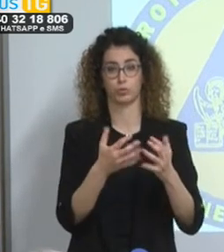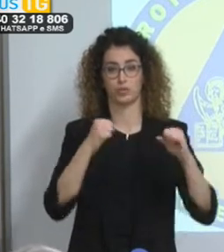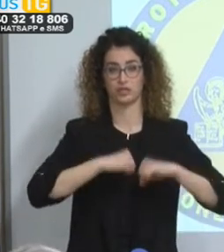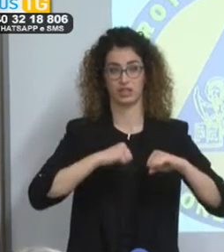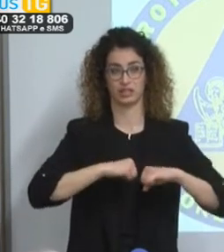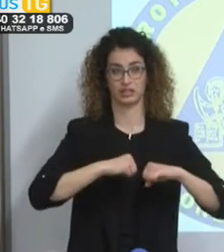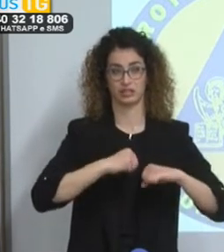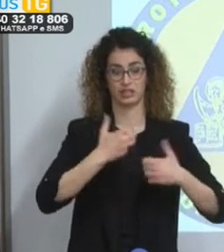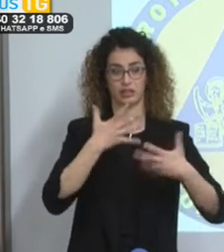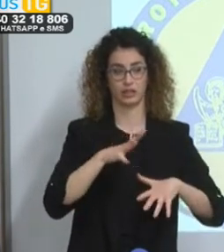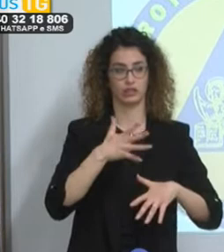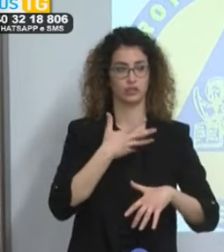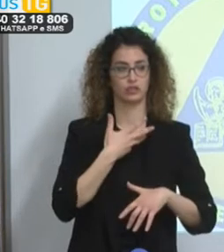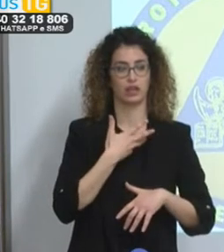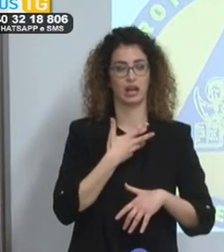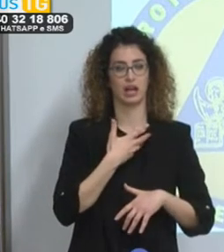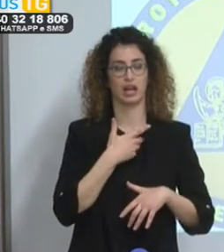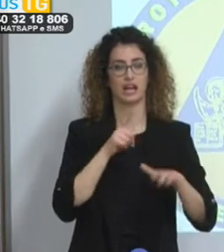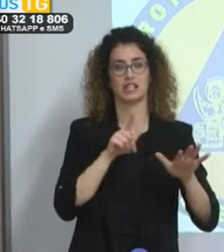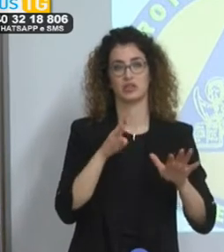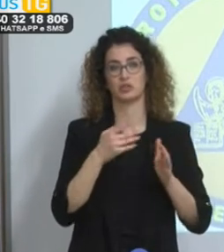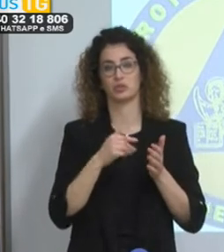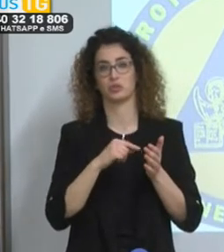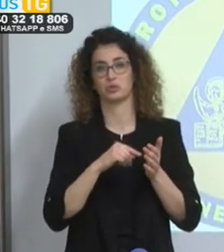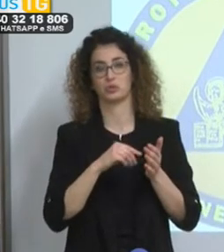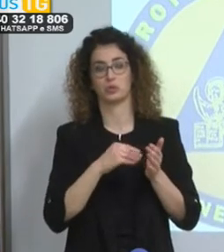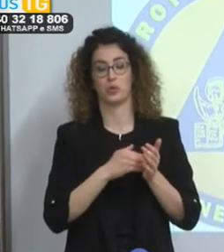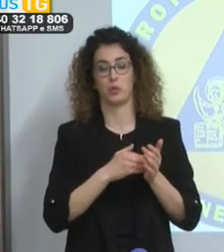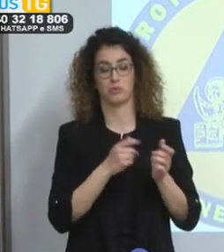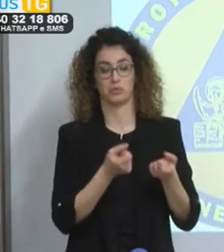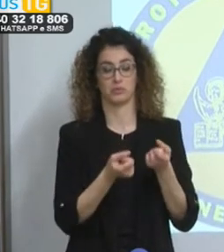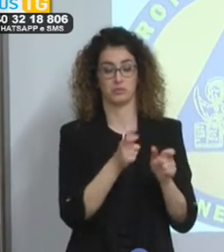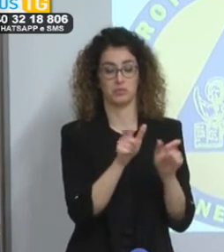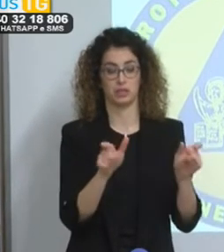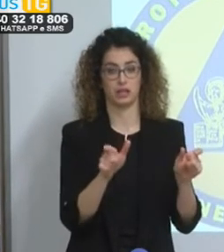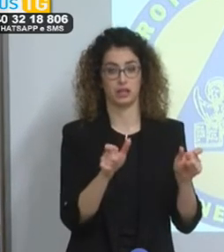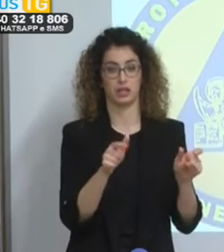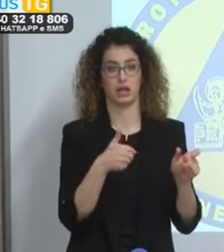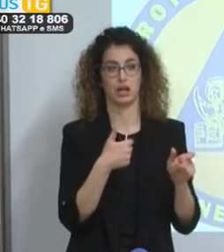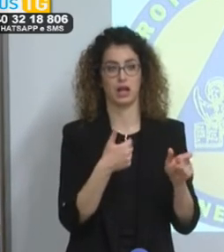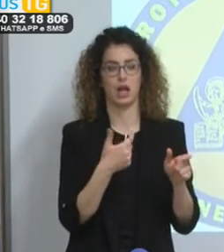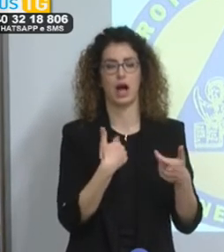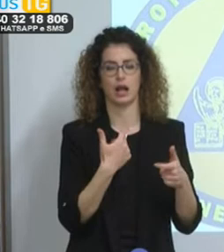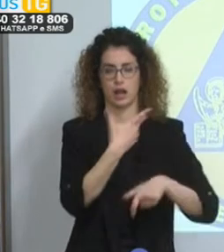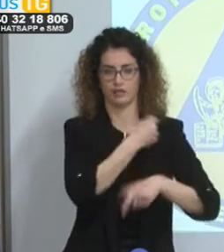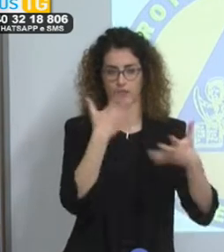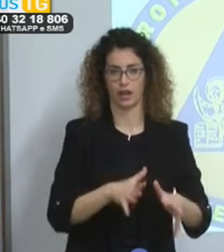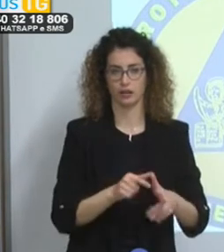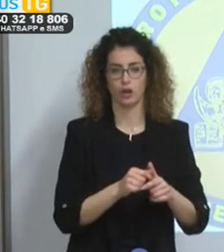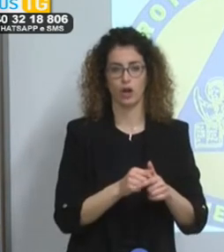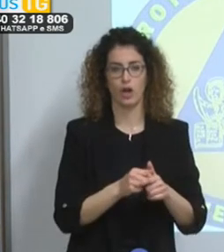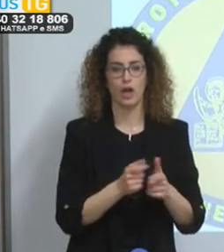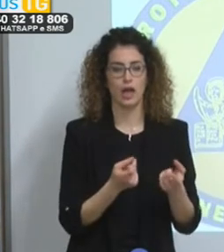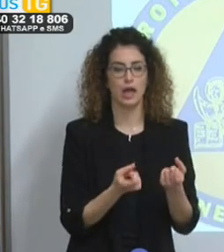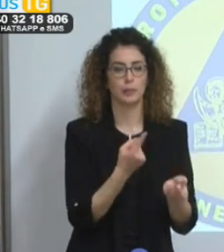mila casi, con giustificazioni più o meno diverse, e cluster ospedalieri non abbiamo.